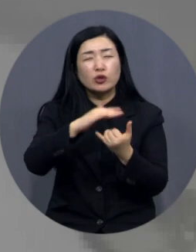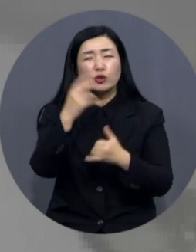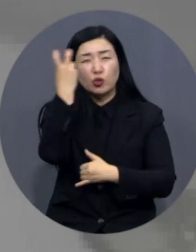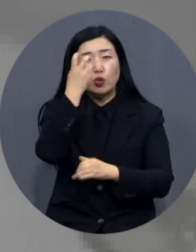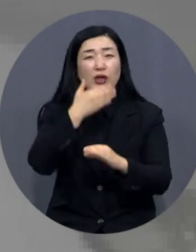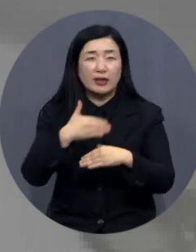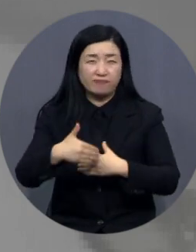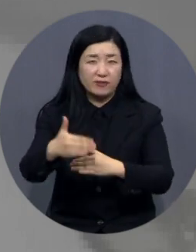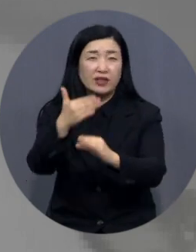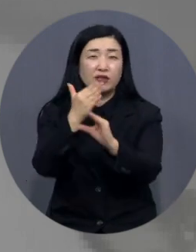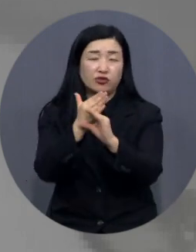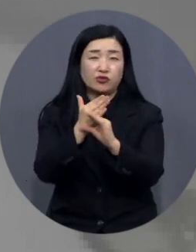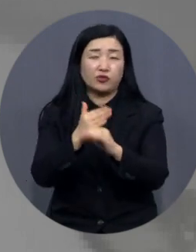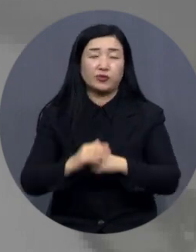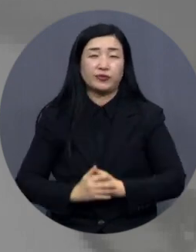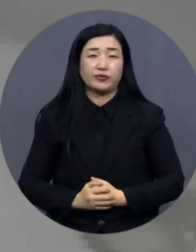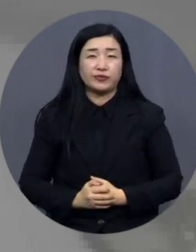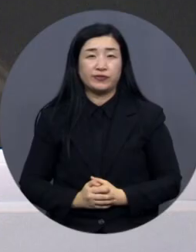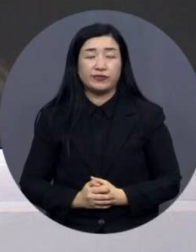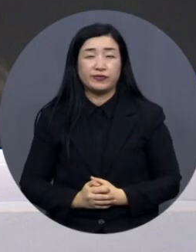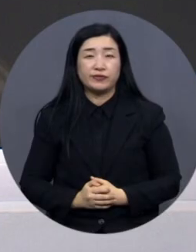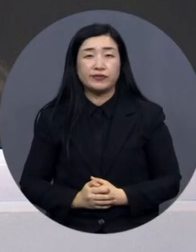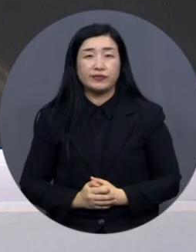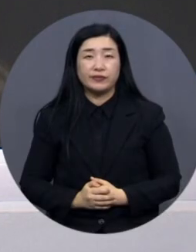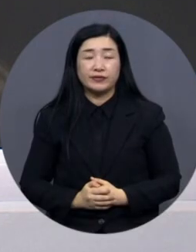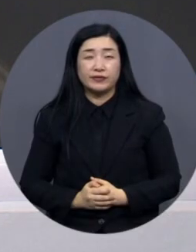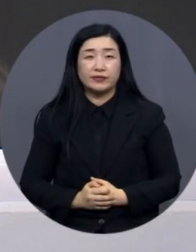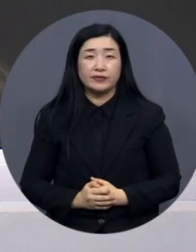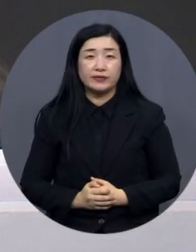MBC 뉴스 이따금입니다.